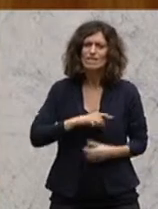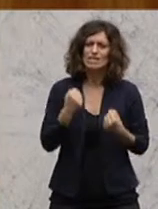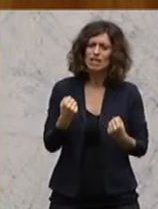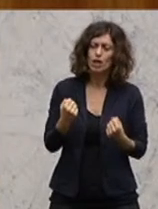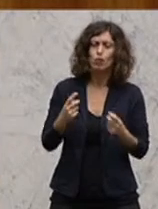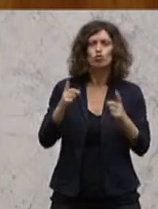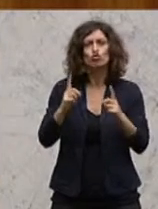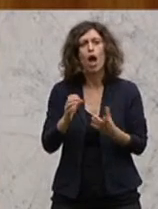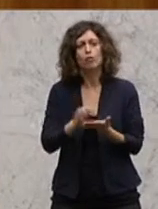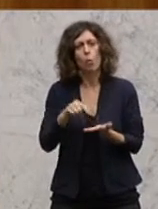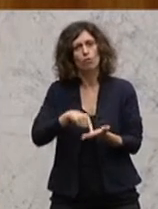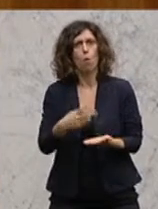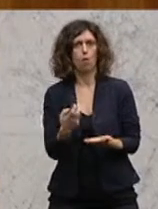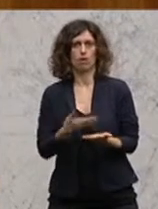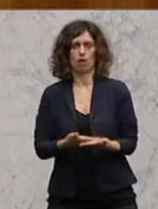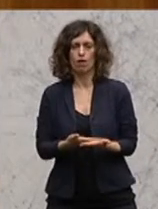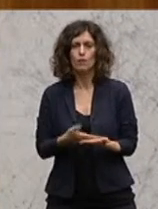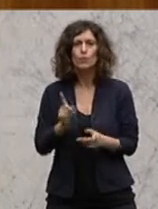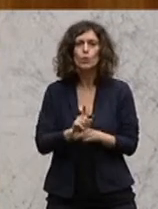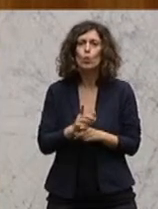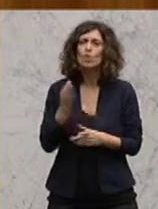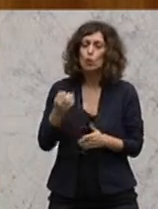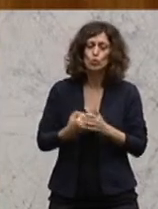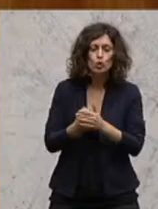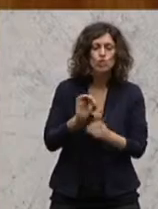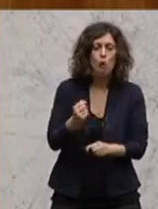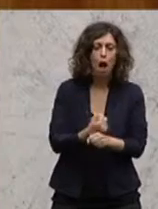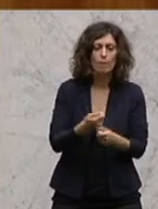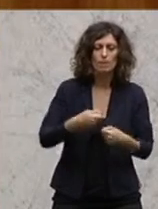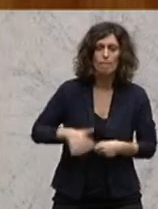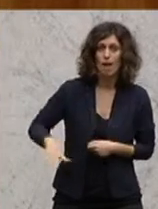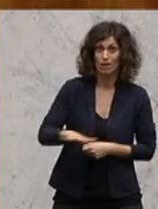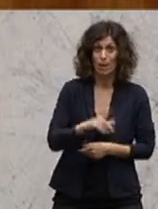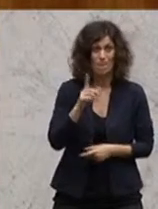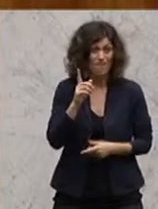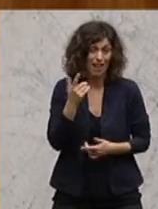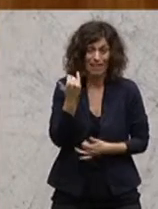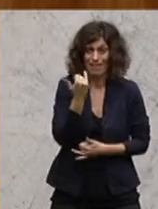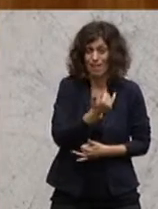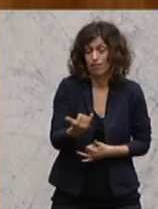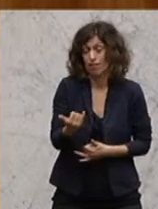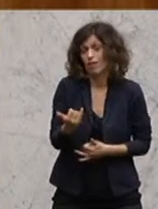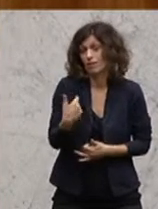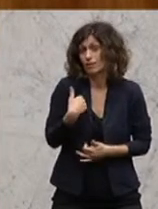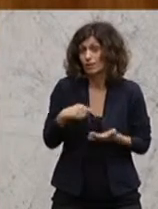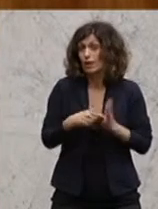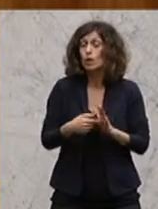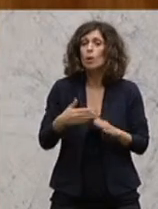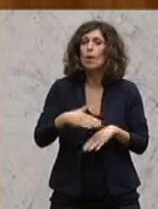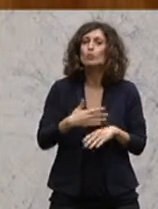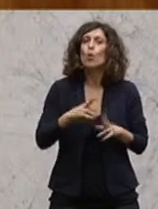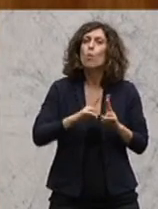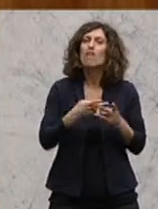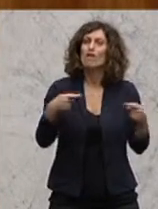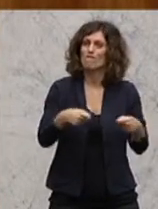Standorts in Österreich angeht und auch die Unterstützung für den Arbeitsmarkt in Österreich. Denn jeder, also ich kann es nur am Beispiel der Umweltförderung im